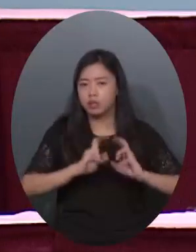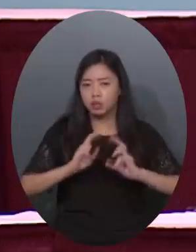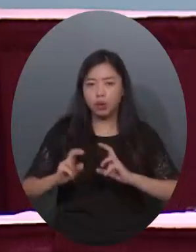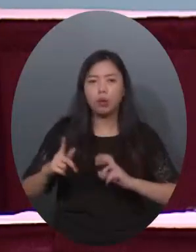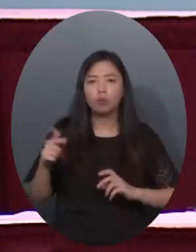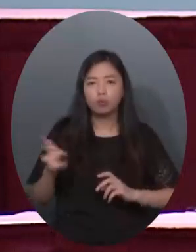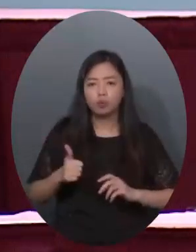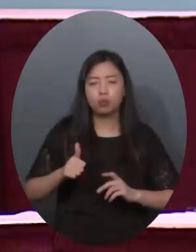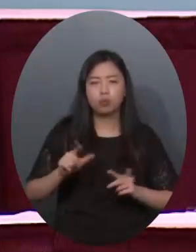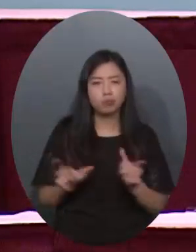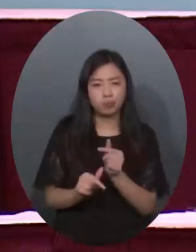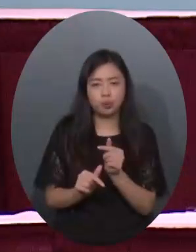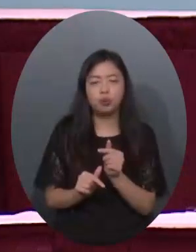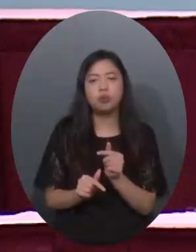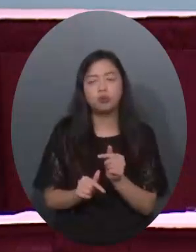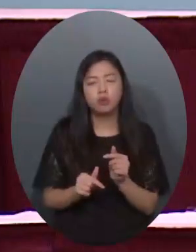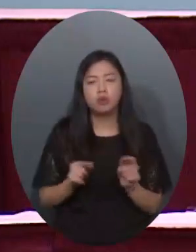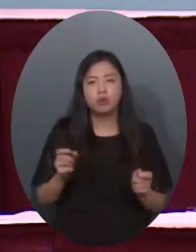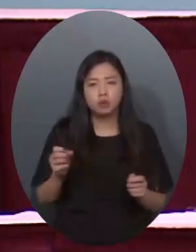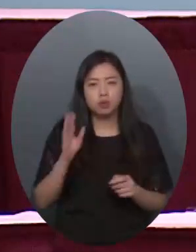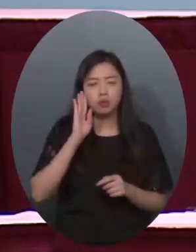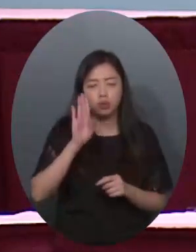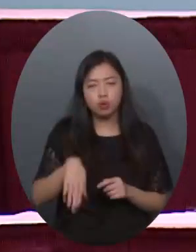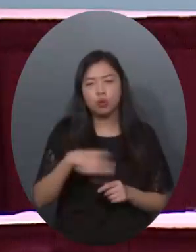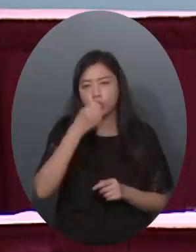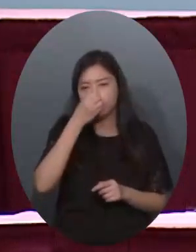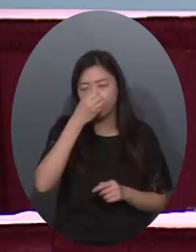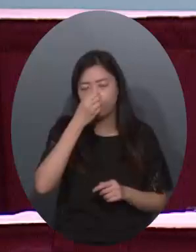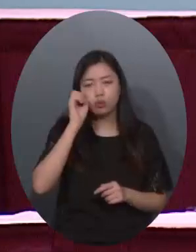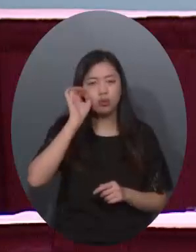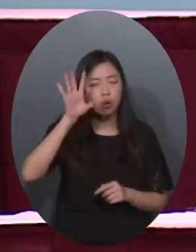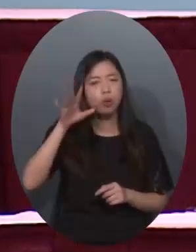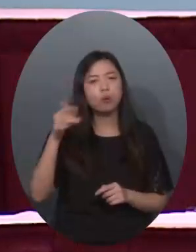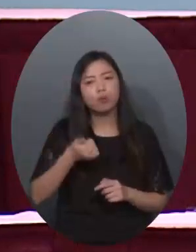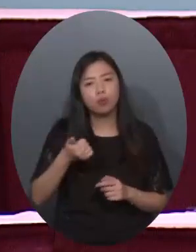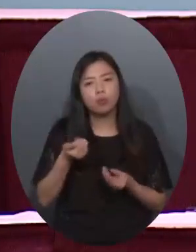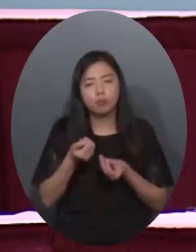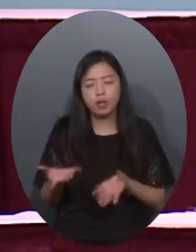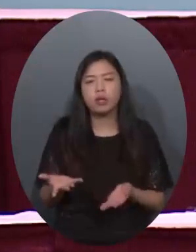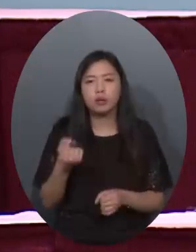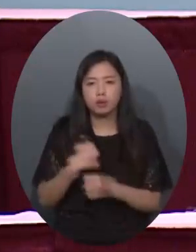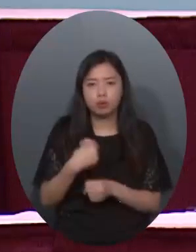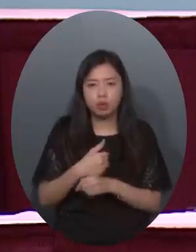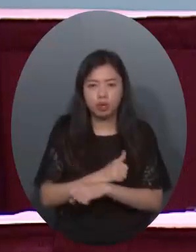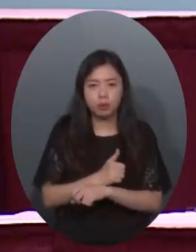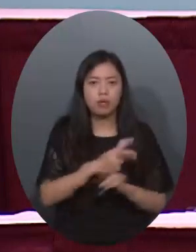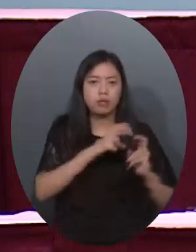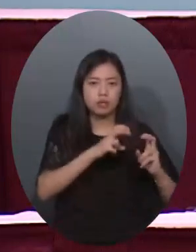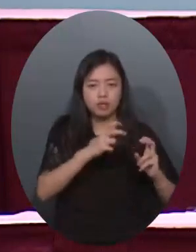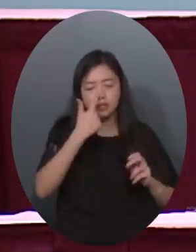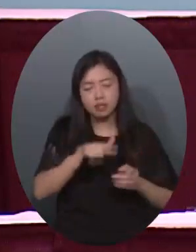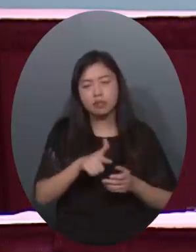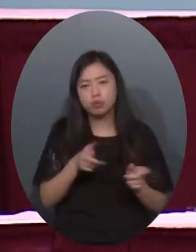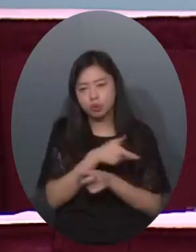加完善，並且將為香港創造就業機會，為港鐵帶來更多新商